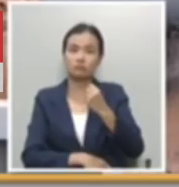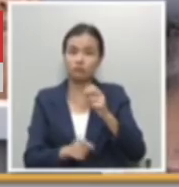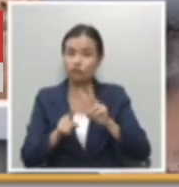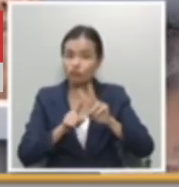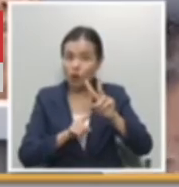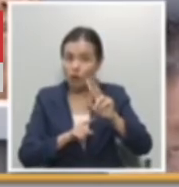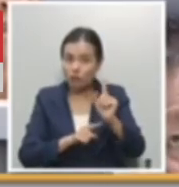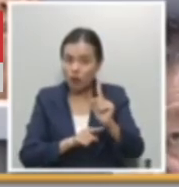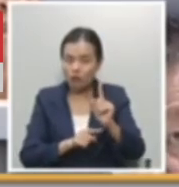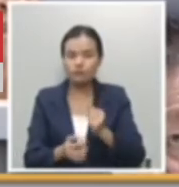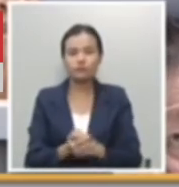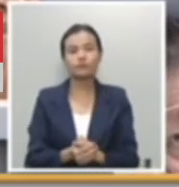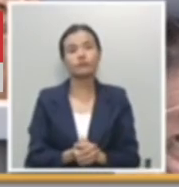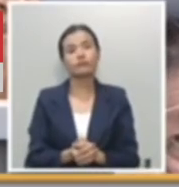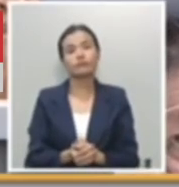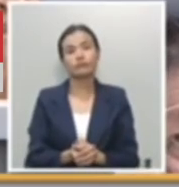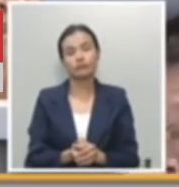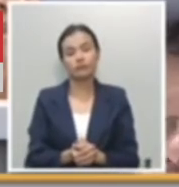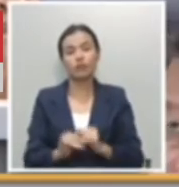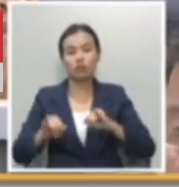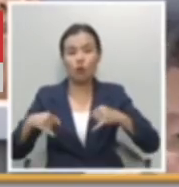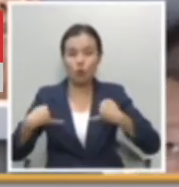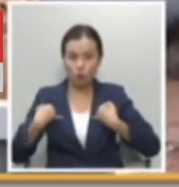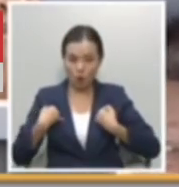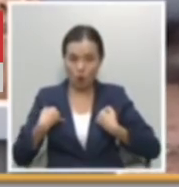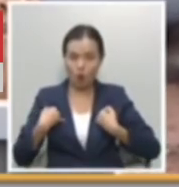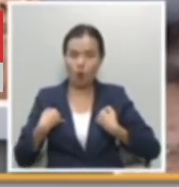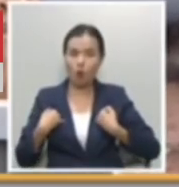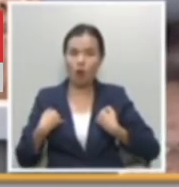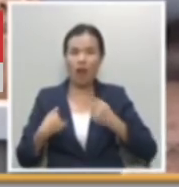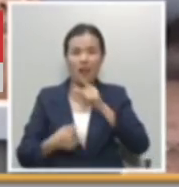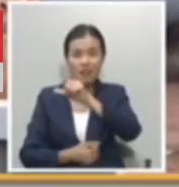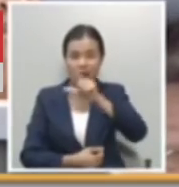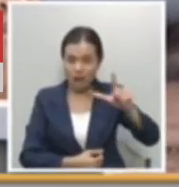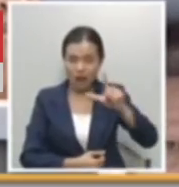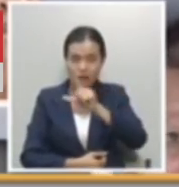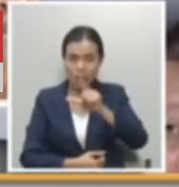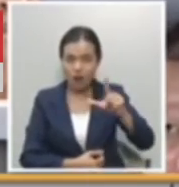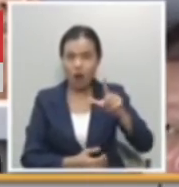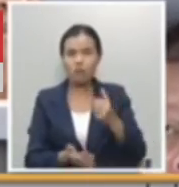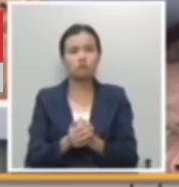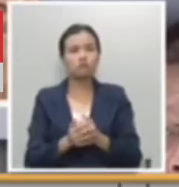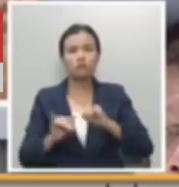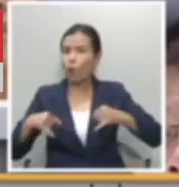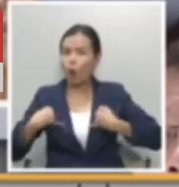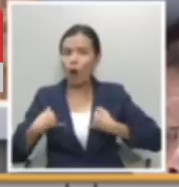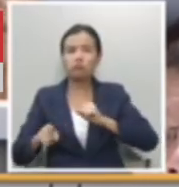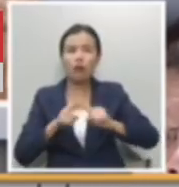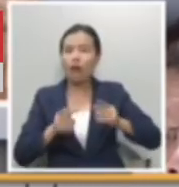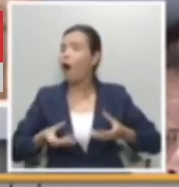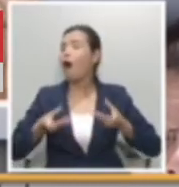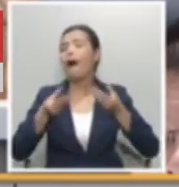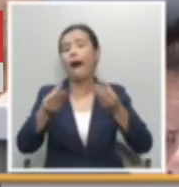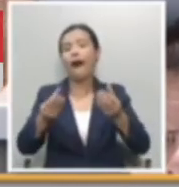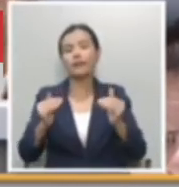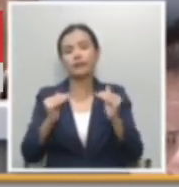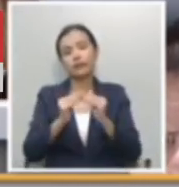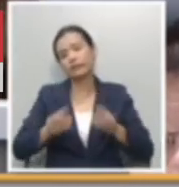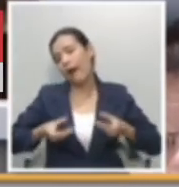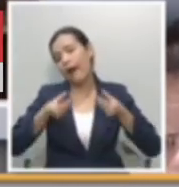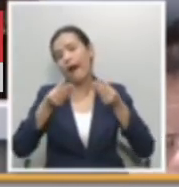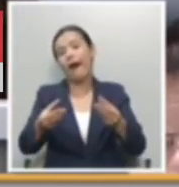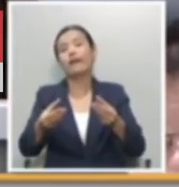ะไรครับรับสัมปทานนะหลายหลายล้านสัมปทานต่างๆยกให้เลยครับมีสิทธิ์ให้สัมปทานเ